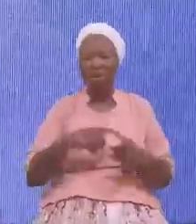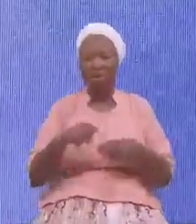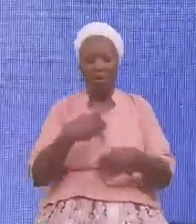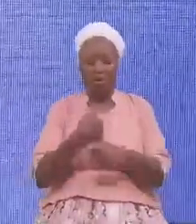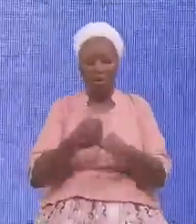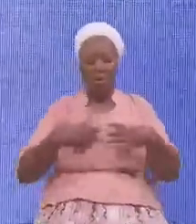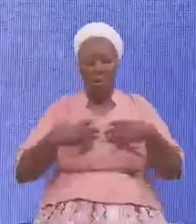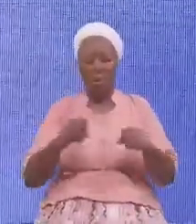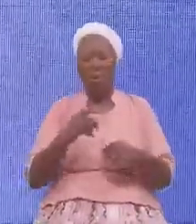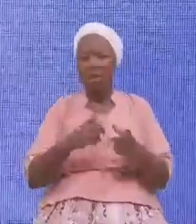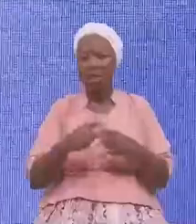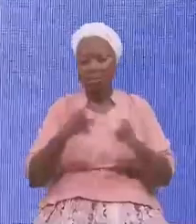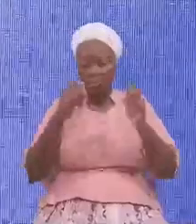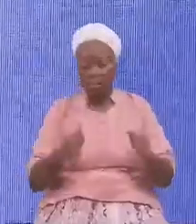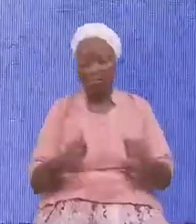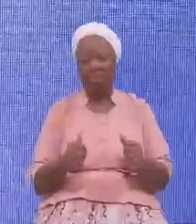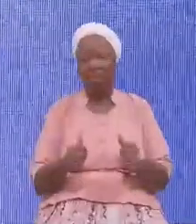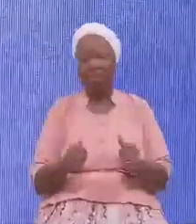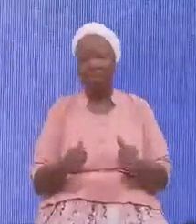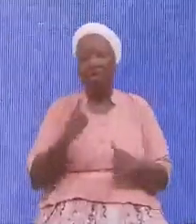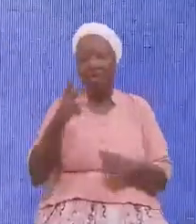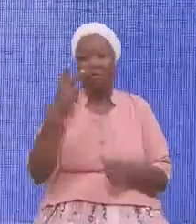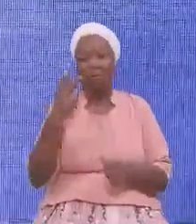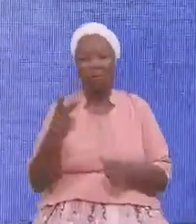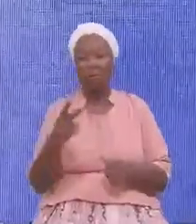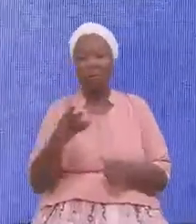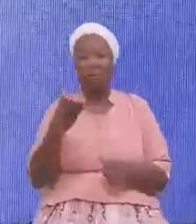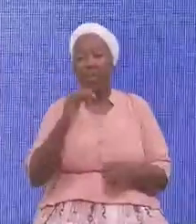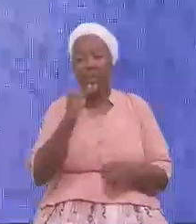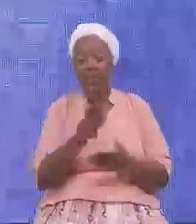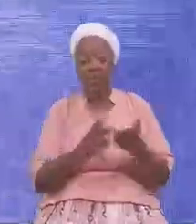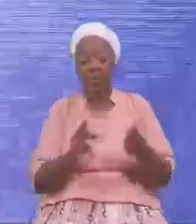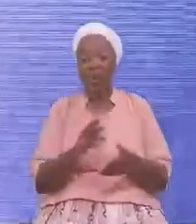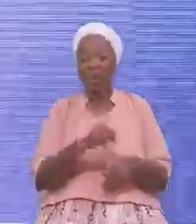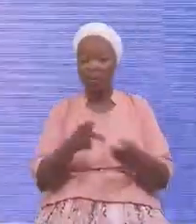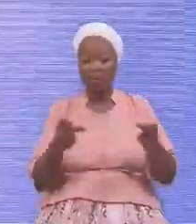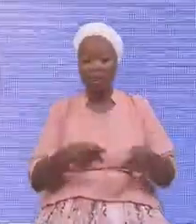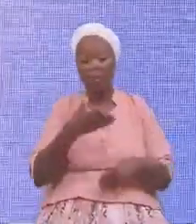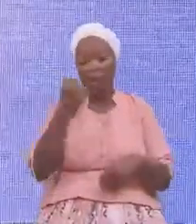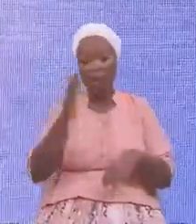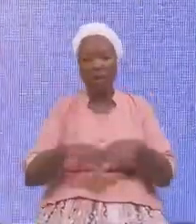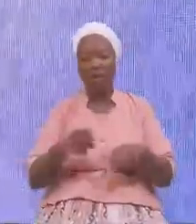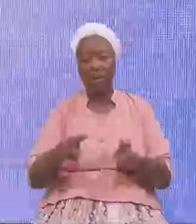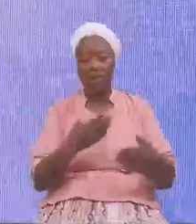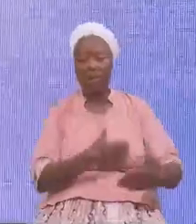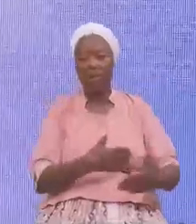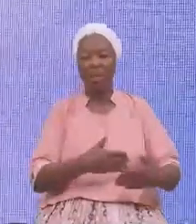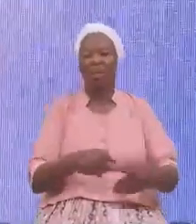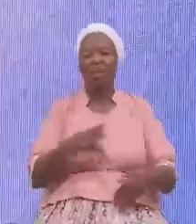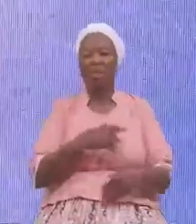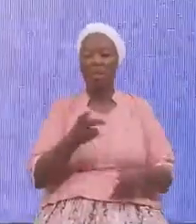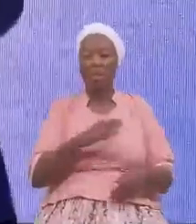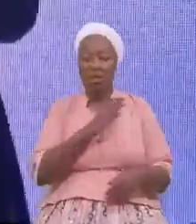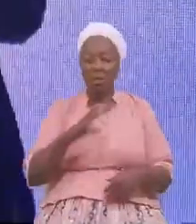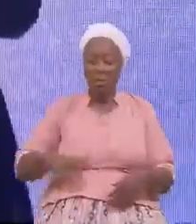coup, tu vois, il y a quelque part mieux que le bord du chemin. Il y a Christ, le chemin,